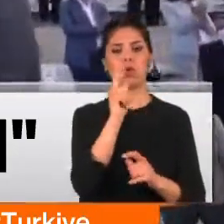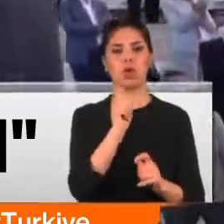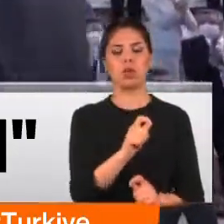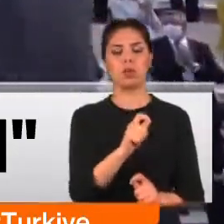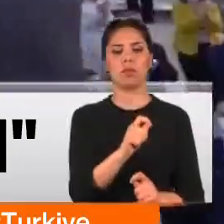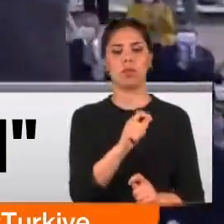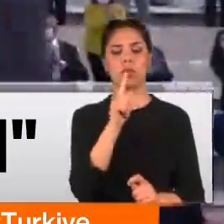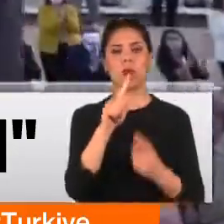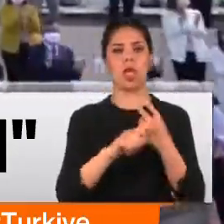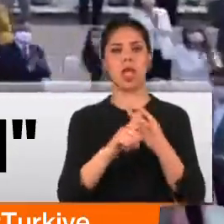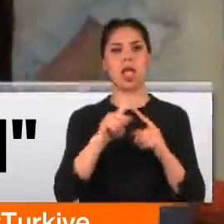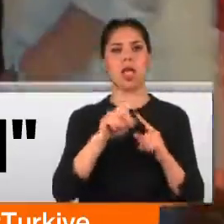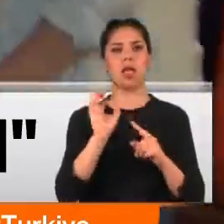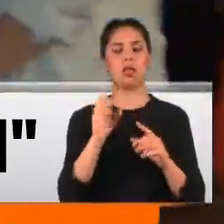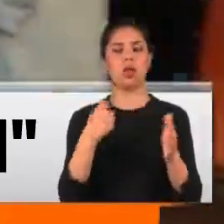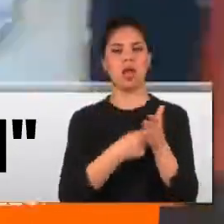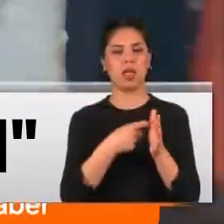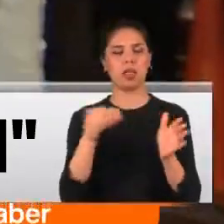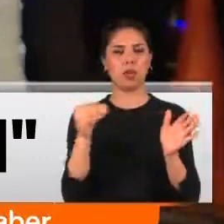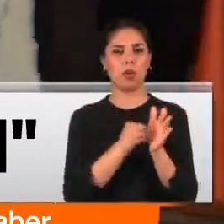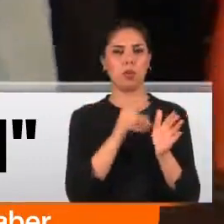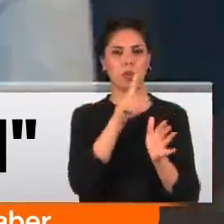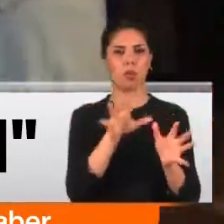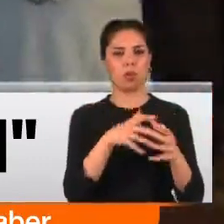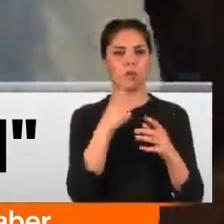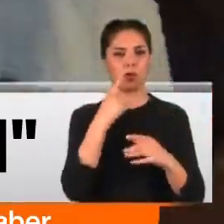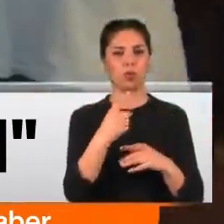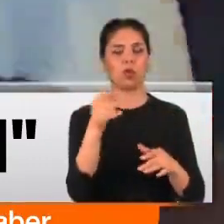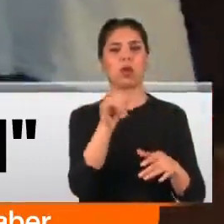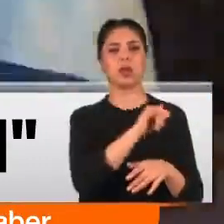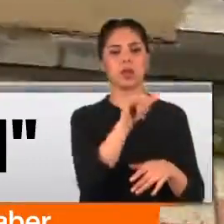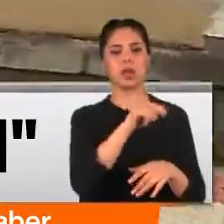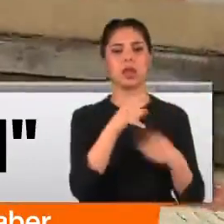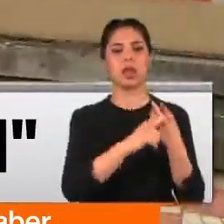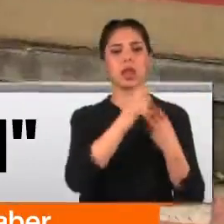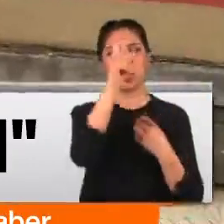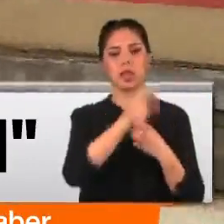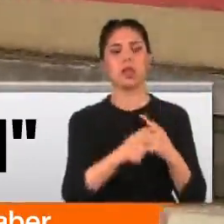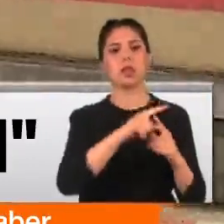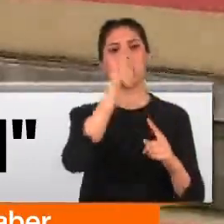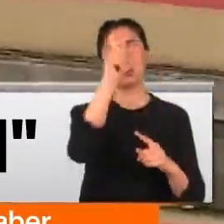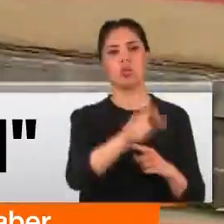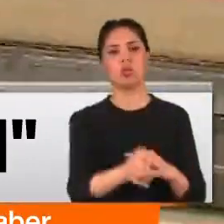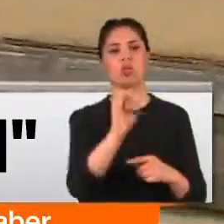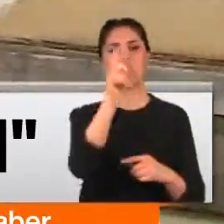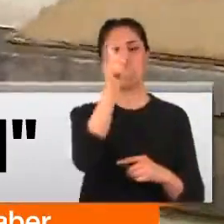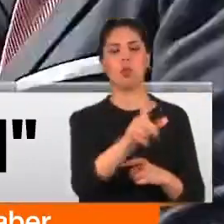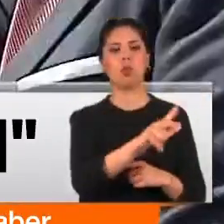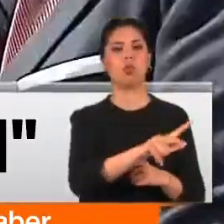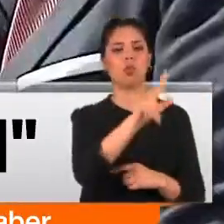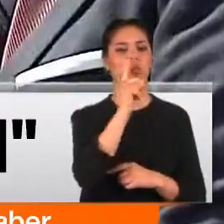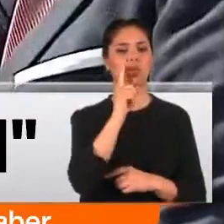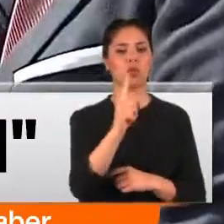adını verdiği grupta Kılıçdaroğlu'nun en yakınında bulunan Enis Berberoğlu, Tuncay Özkan ve Okan Konuralp